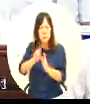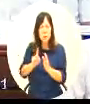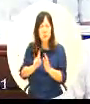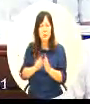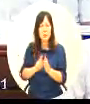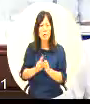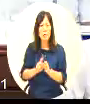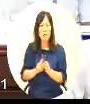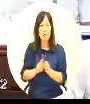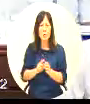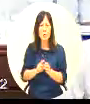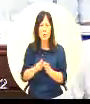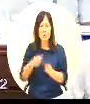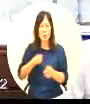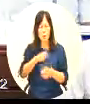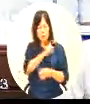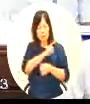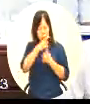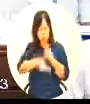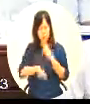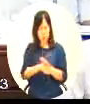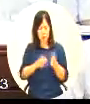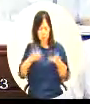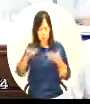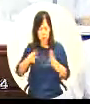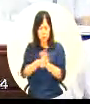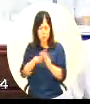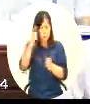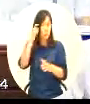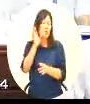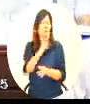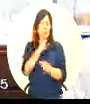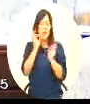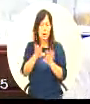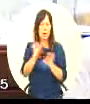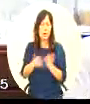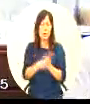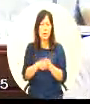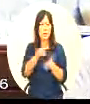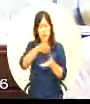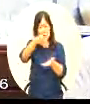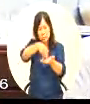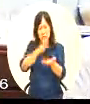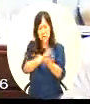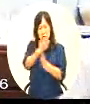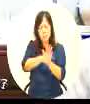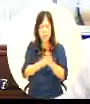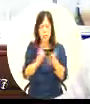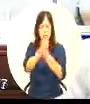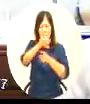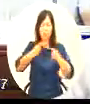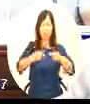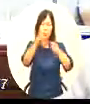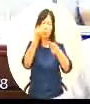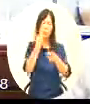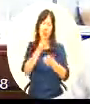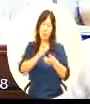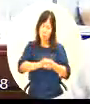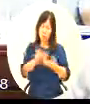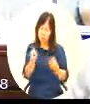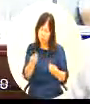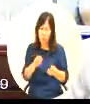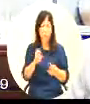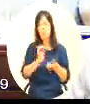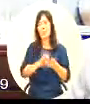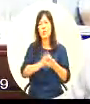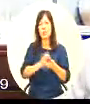个我个人认为是医疗里面多此一举的部分，因为签了也不能保证他不会有医疗纠纷，不签其实在法律上都合理。但